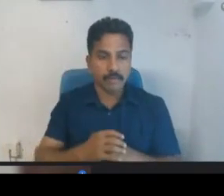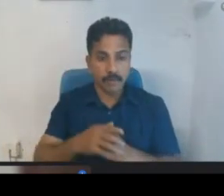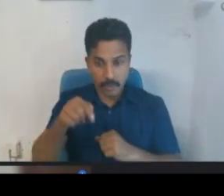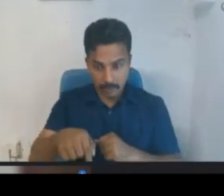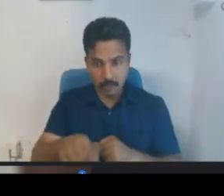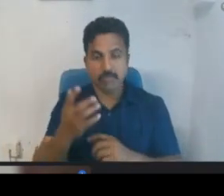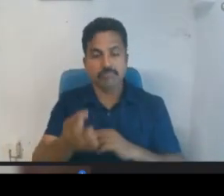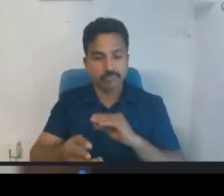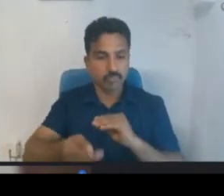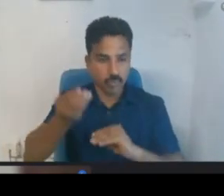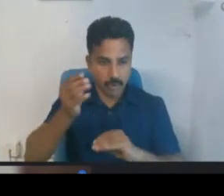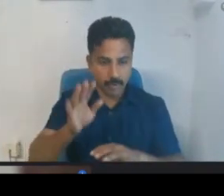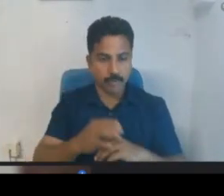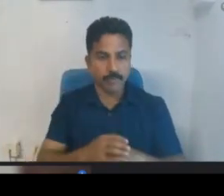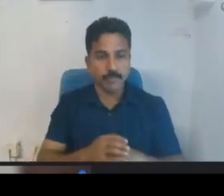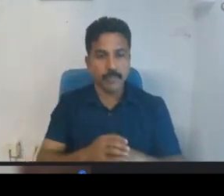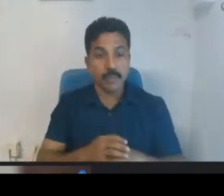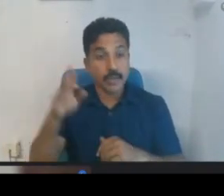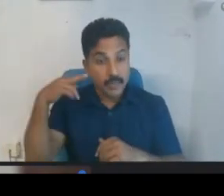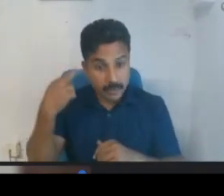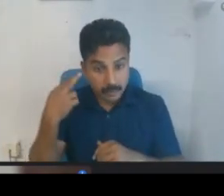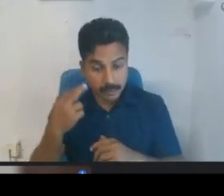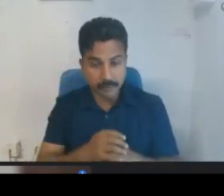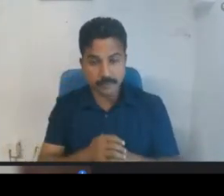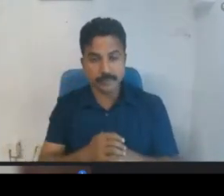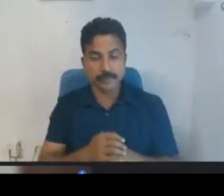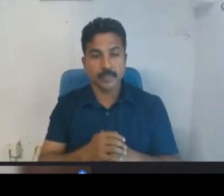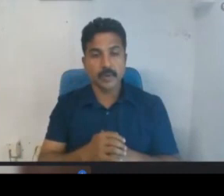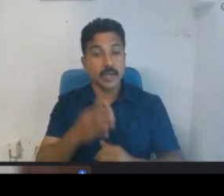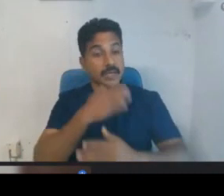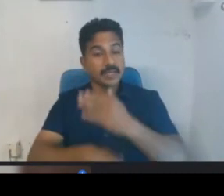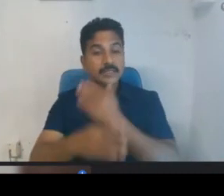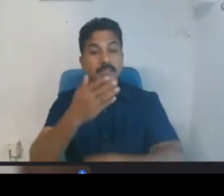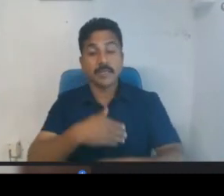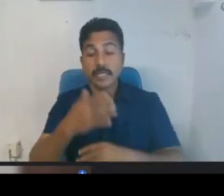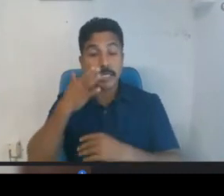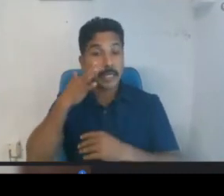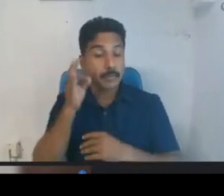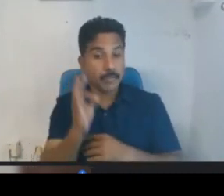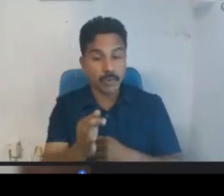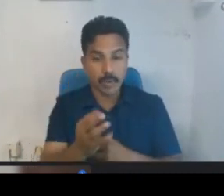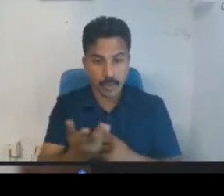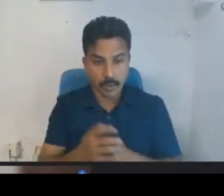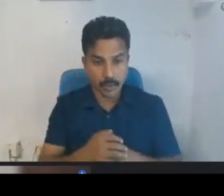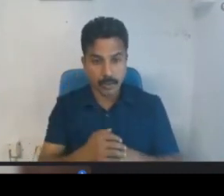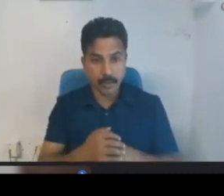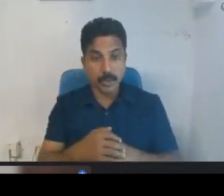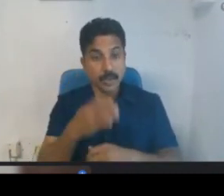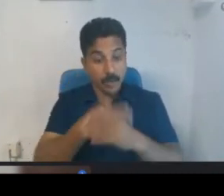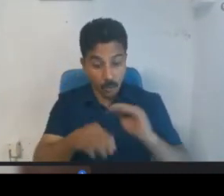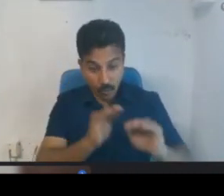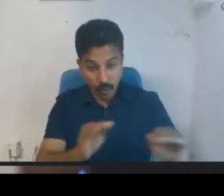സെനാരിയോ ഇന്നത്തെ ഒരു കാലഘട്ടം നമ്മൾ പരിശോധിക്കുമ്പോൾ. കാരണം ഭിന്നശേഷി എത്രത്തോളം ഇമ്പോർട്ടൻ്റ് ആണ് എന്നുള്ളതും അല്ലെങ്കിൽ